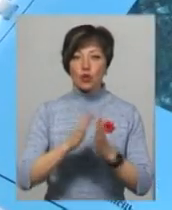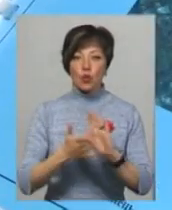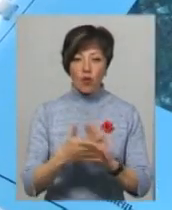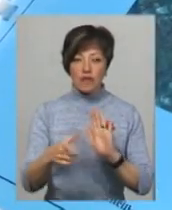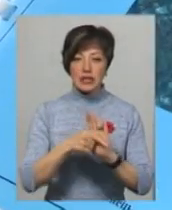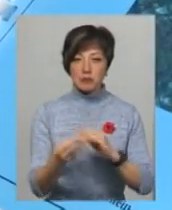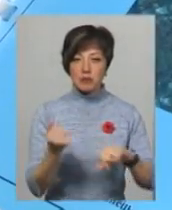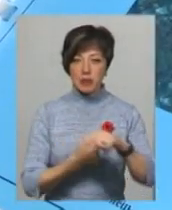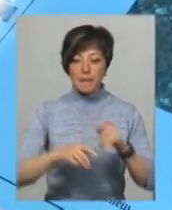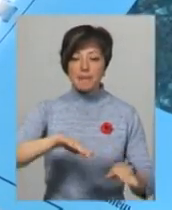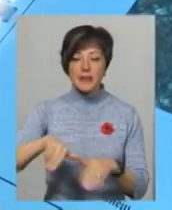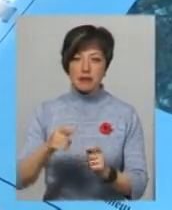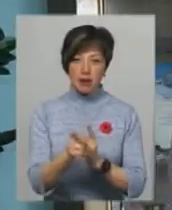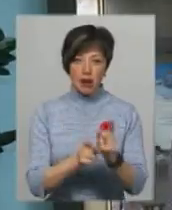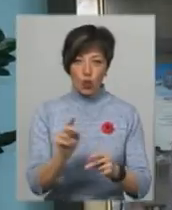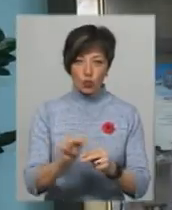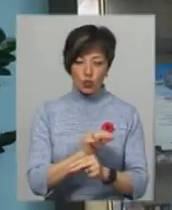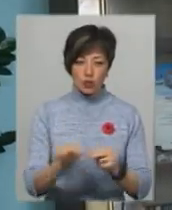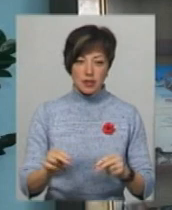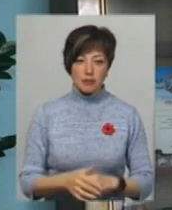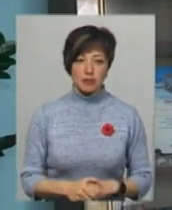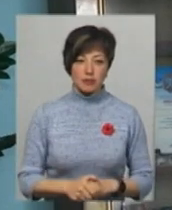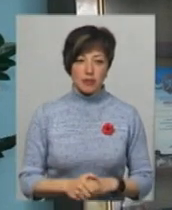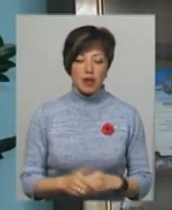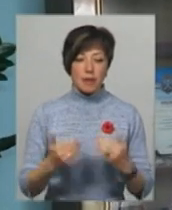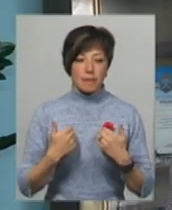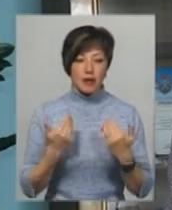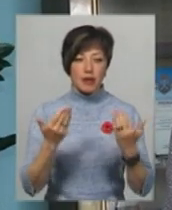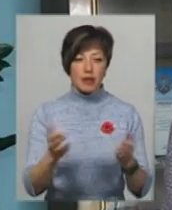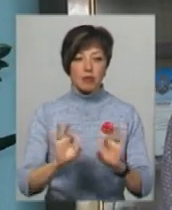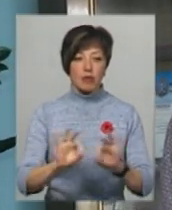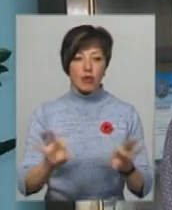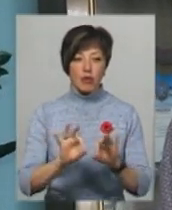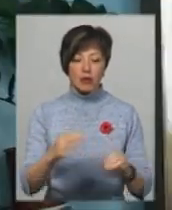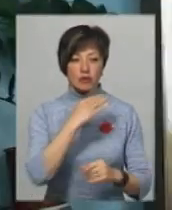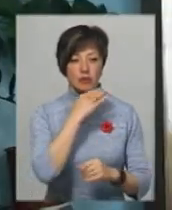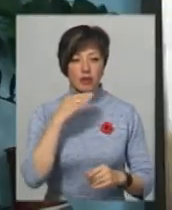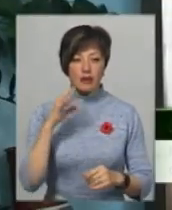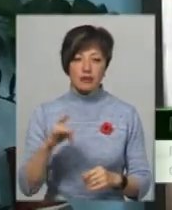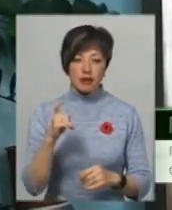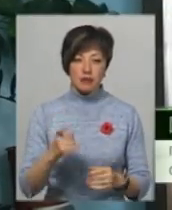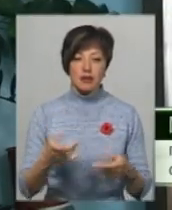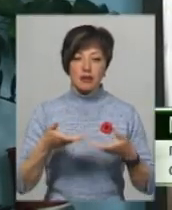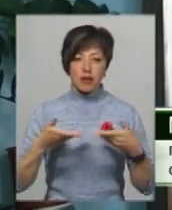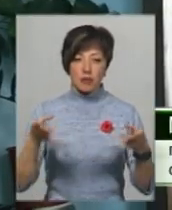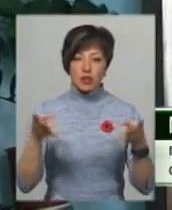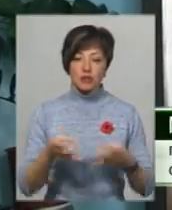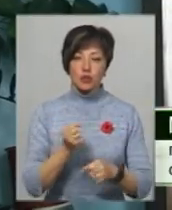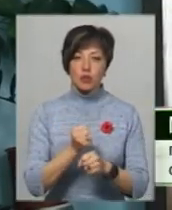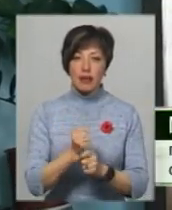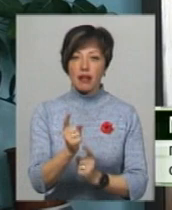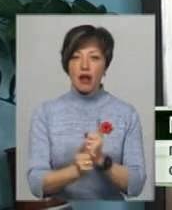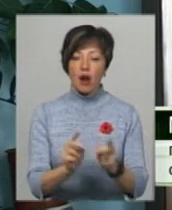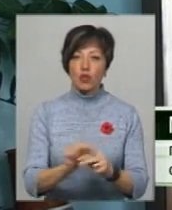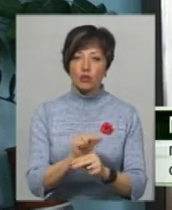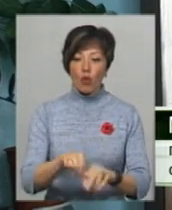підприємцями укладатимуть після реконструкції. Ми їм об'ясняли вже неоднократно, нам потрібно зробити там реконструкцію. Саме